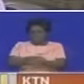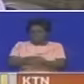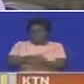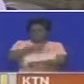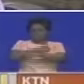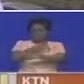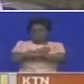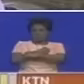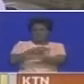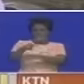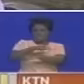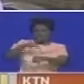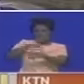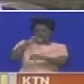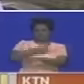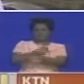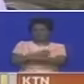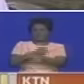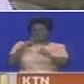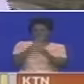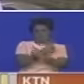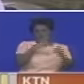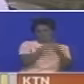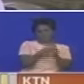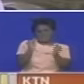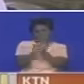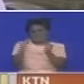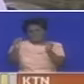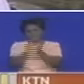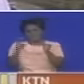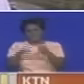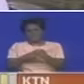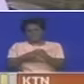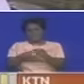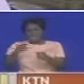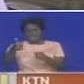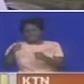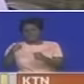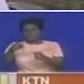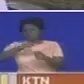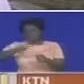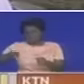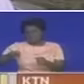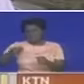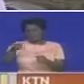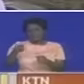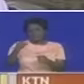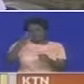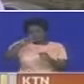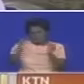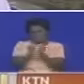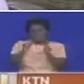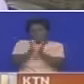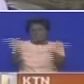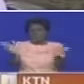shule za sekondari za taifa katika shule 78 hapa nchini, huku 75% zikiwaenda wanafunzi waliofanya KCP katika shule za